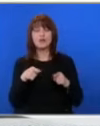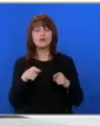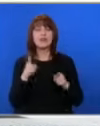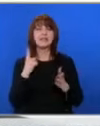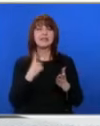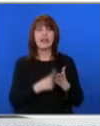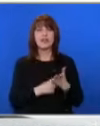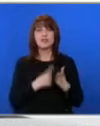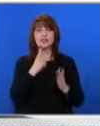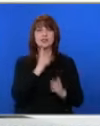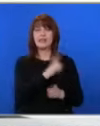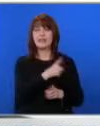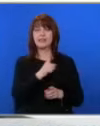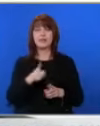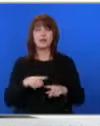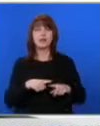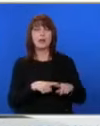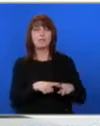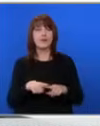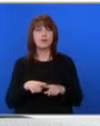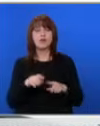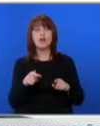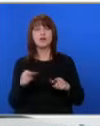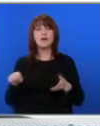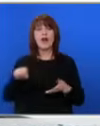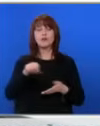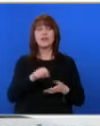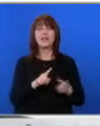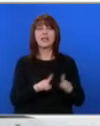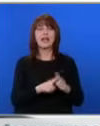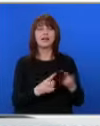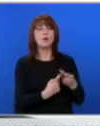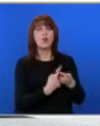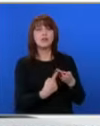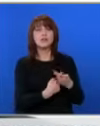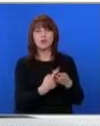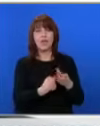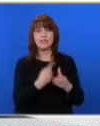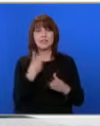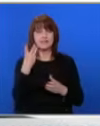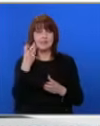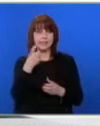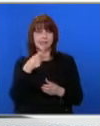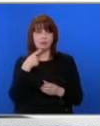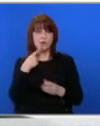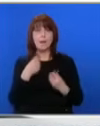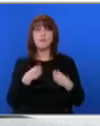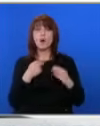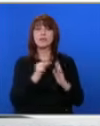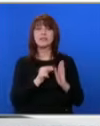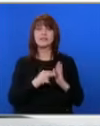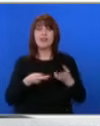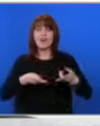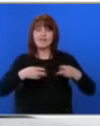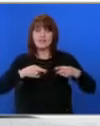диктатурата в Беларус, която доведе до изолация на моята страна в продължение на почти 30 години. Моята задача е да възстановя всичко,